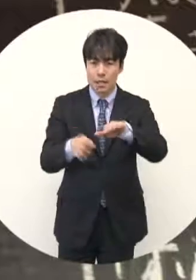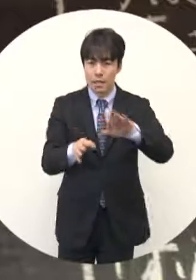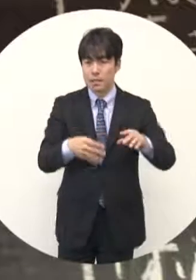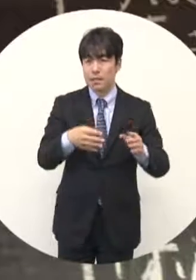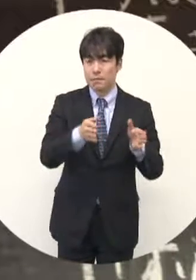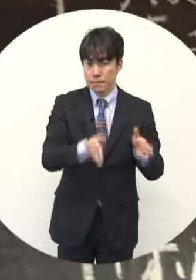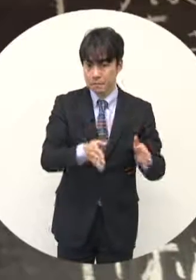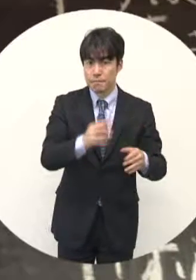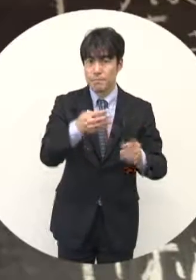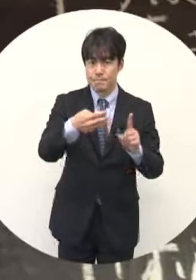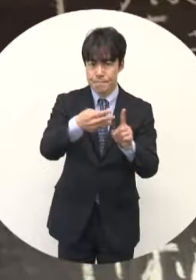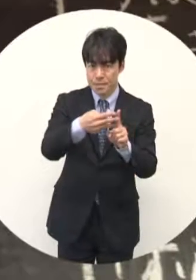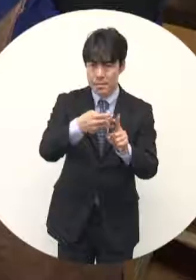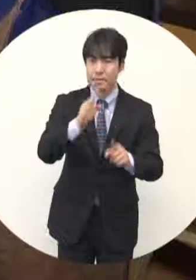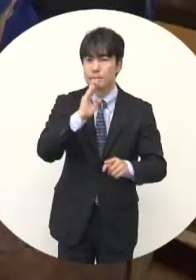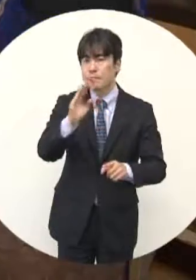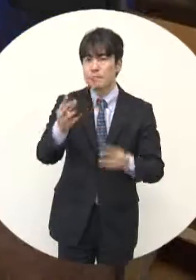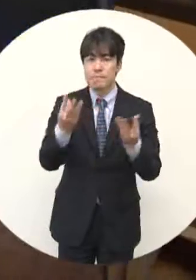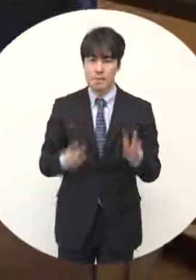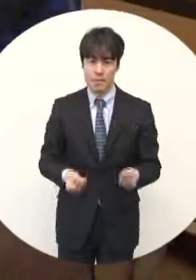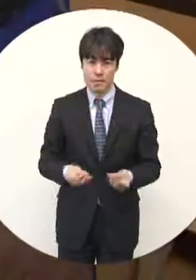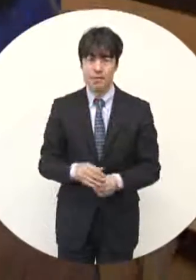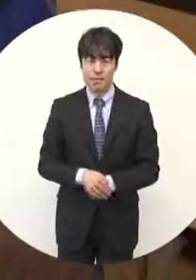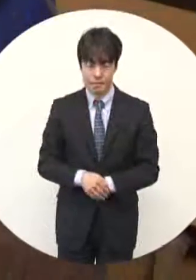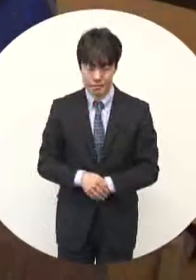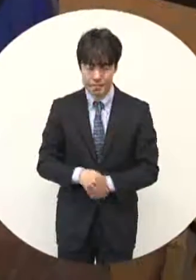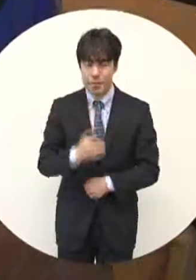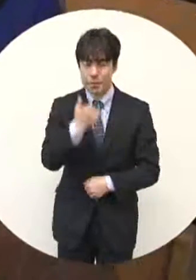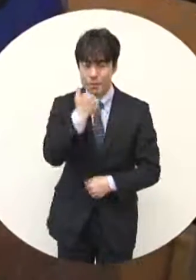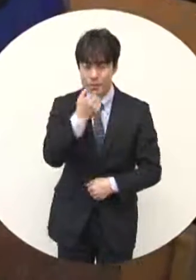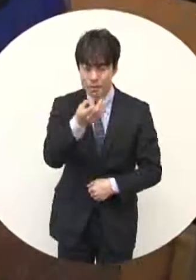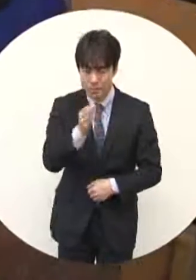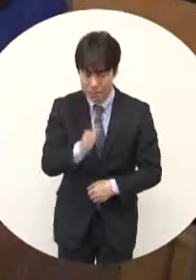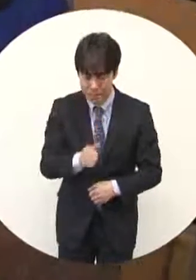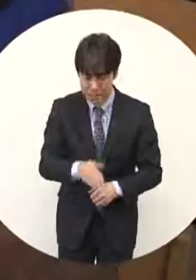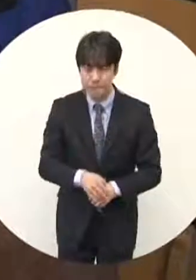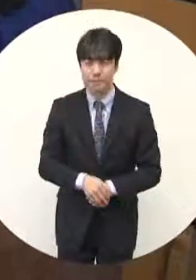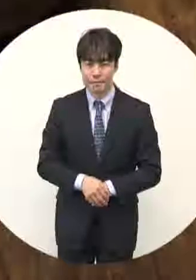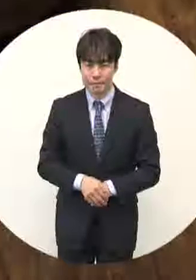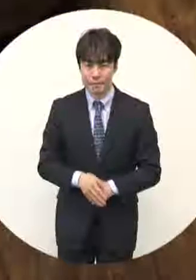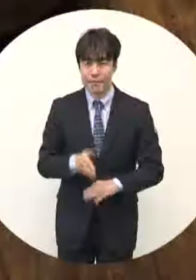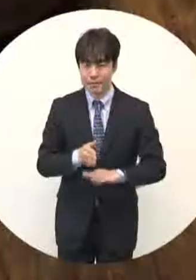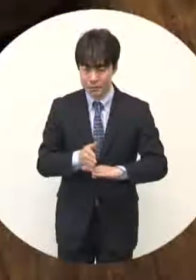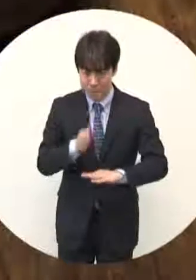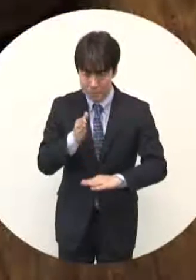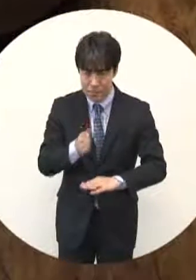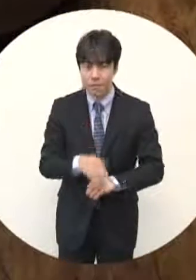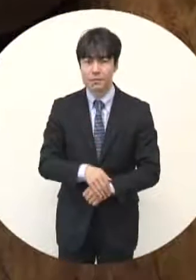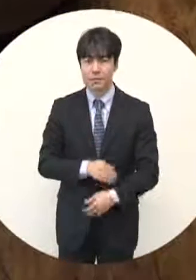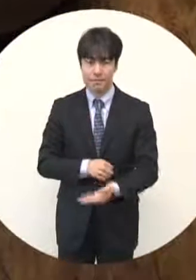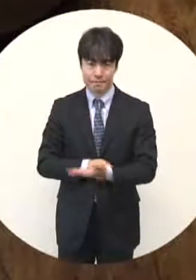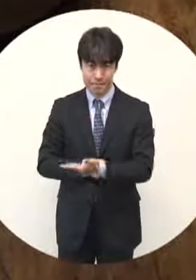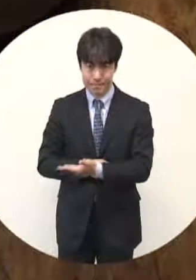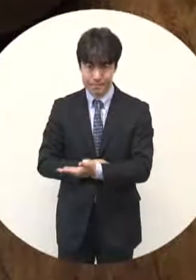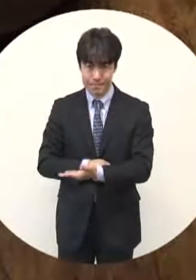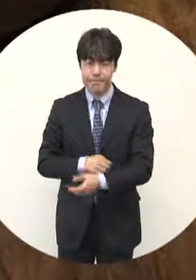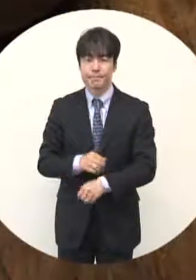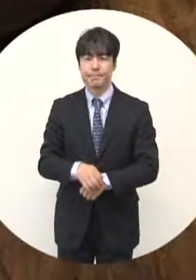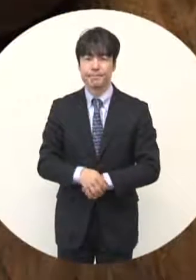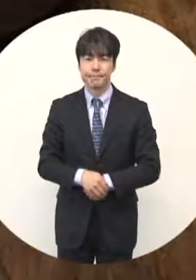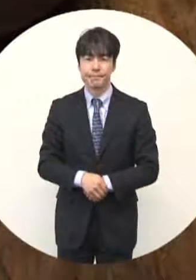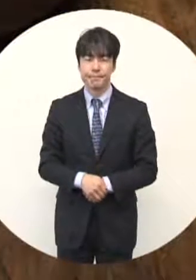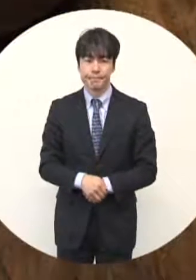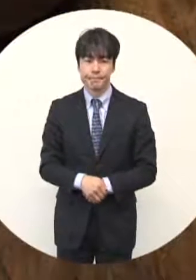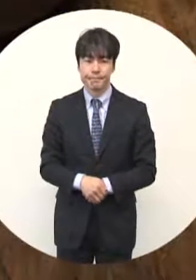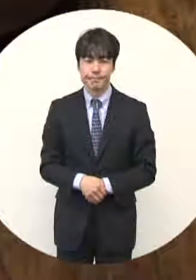注文。 お待たせいたしました。 はい、ありがとうございます。 こちらが豚肉の柚子ソースのっけご飯